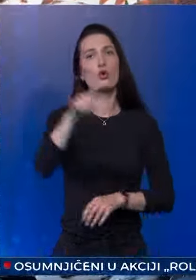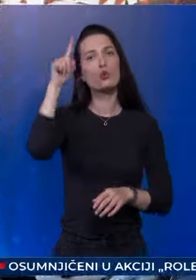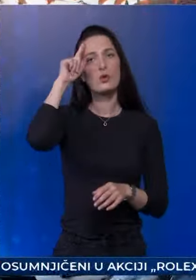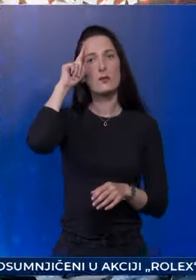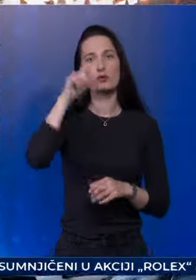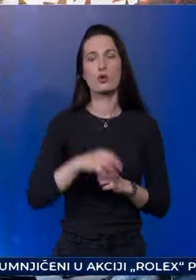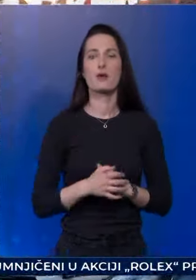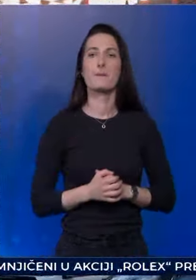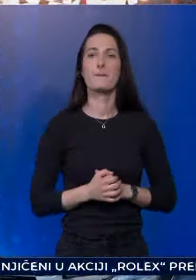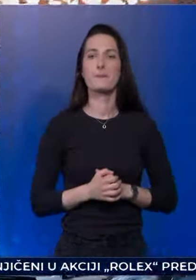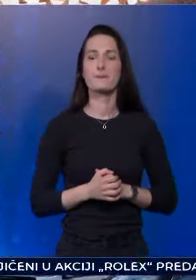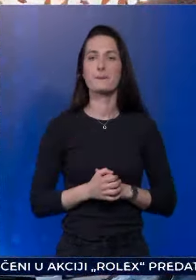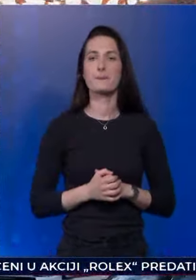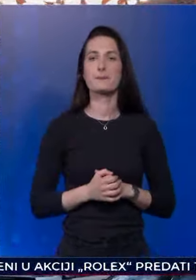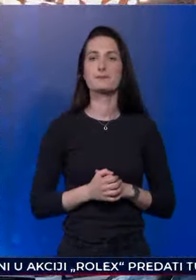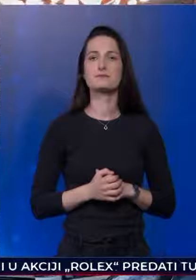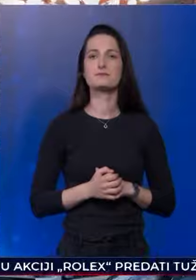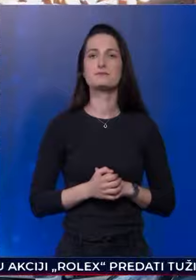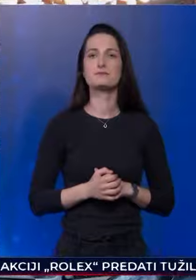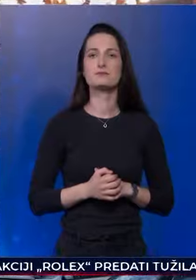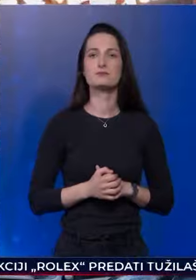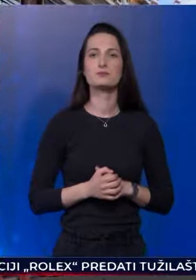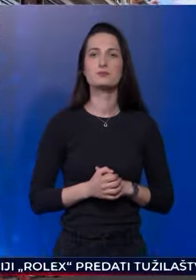u Njemačkoj.